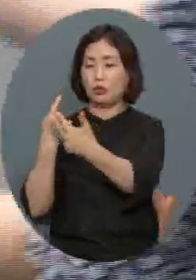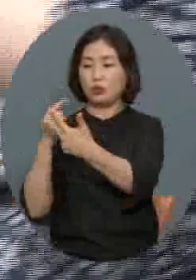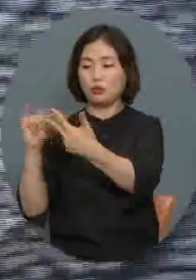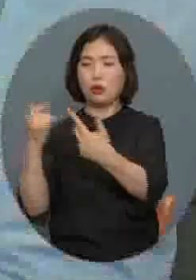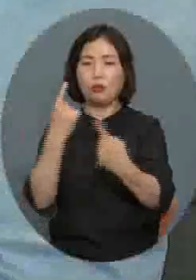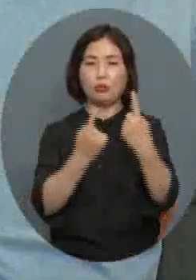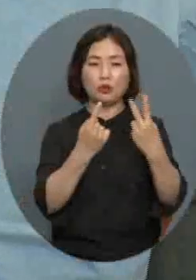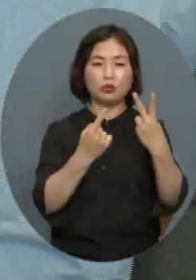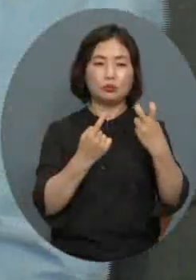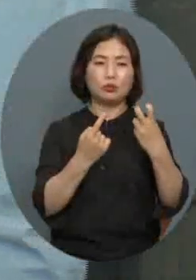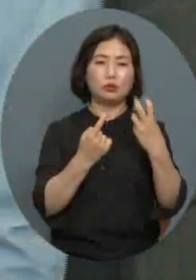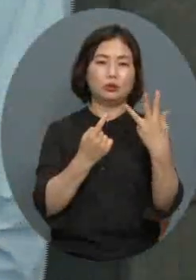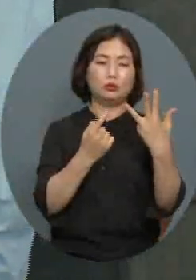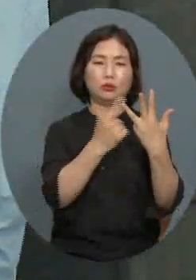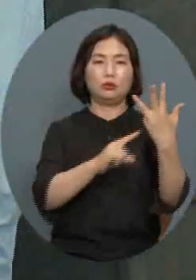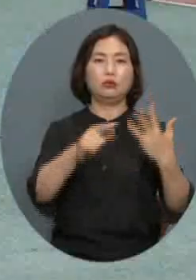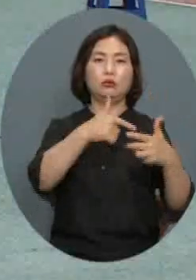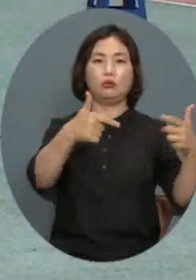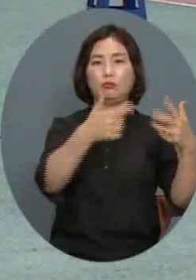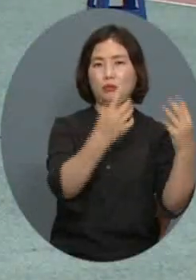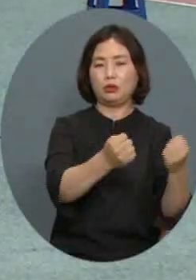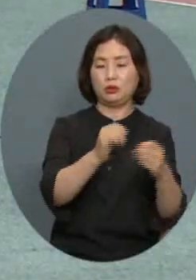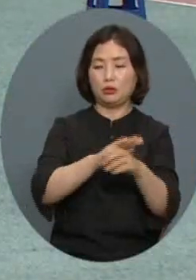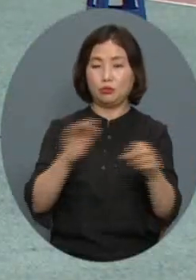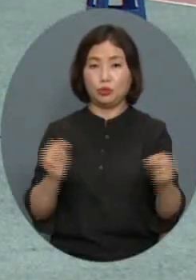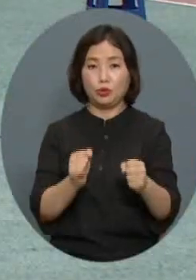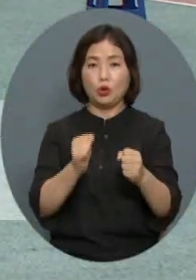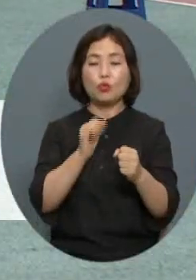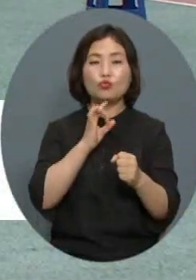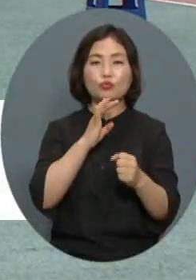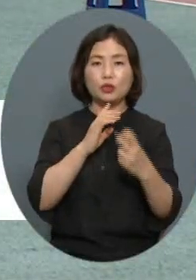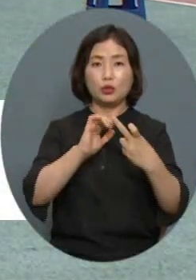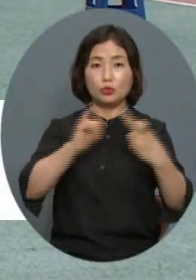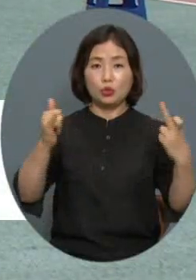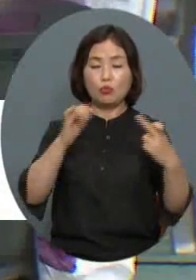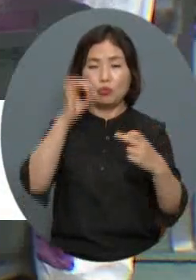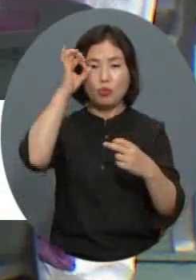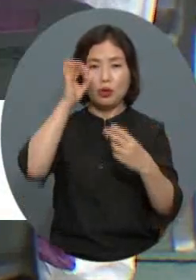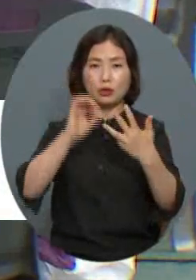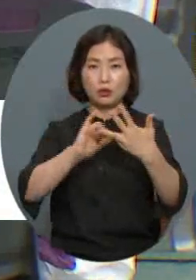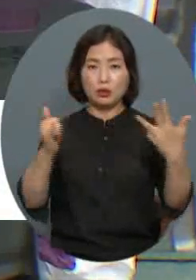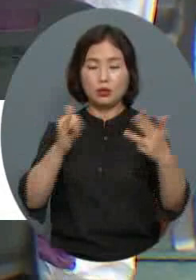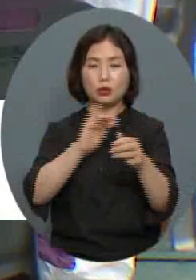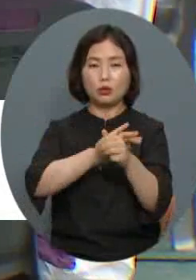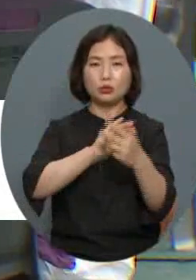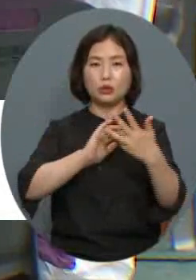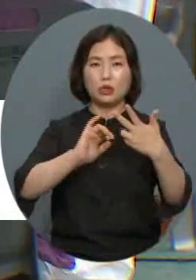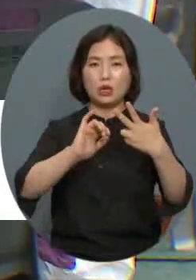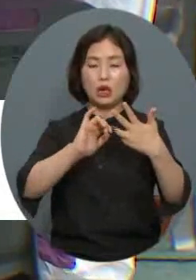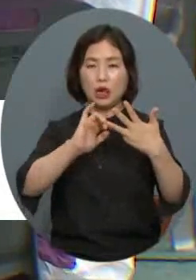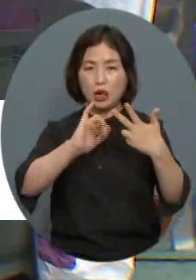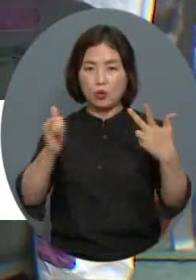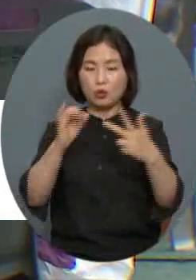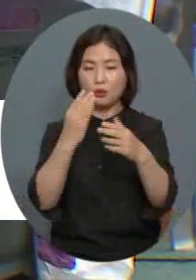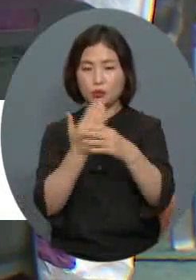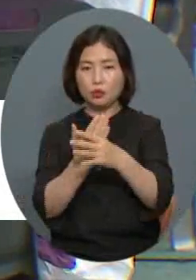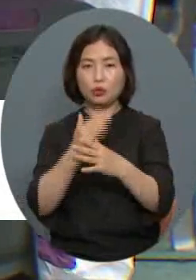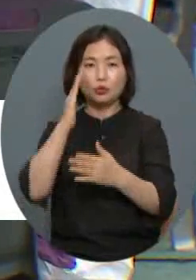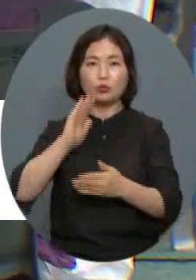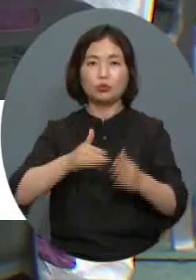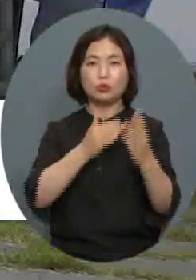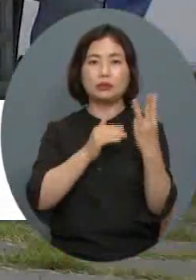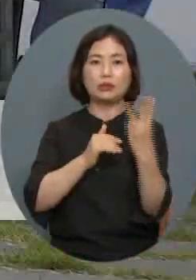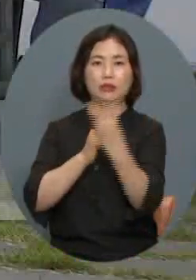57명보다 28명 더 많았습니다. 경북에서는 구미 12명, 포항 8명, 경주 7명, 김천과 청도